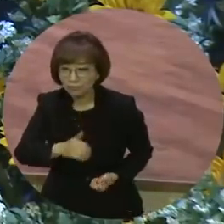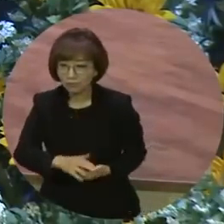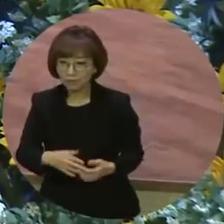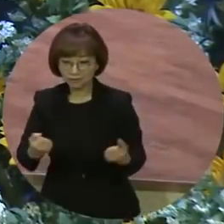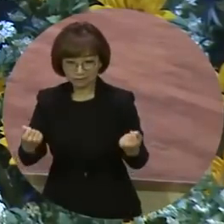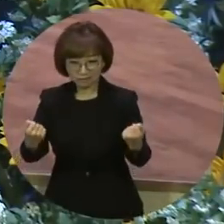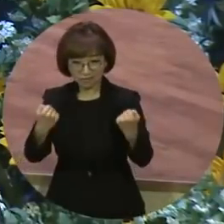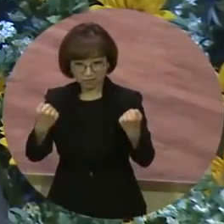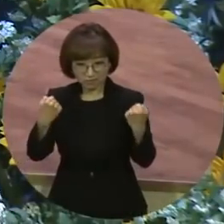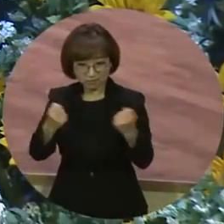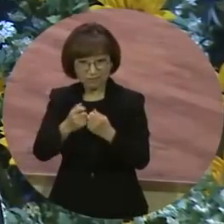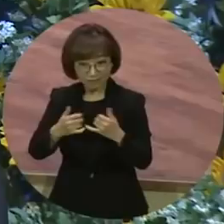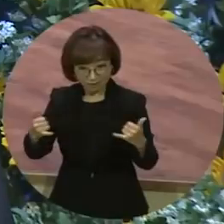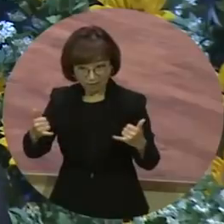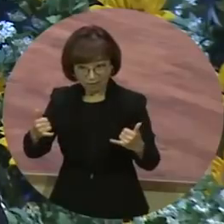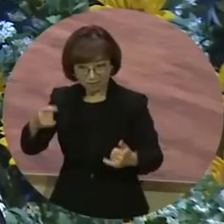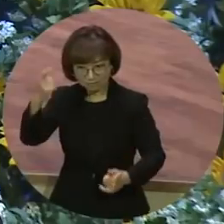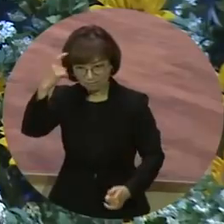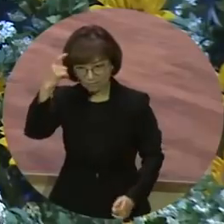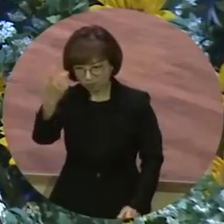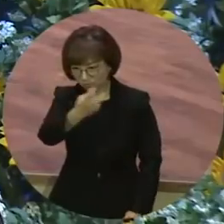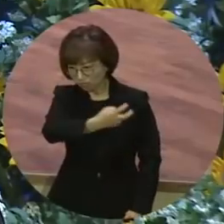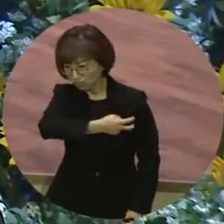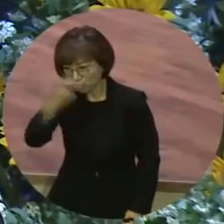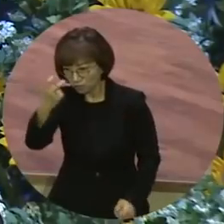머리가 좋다고